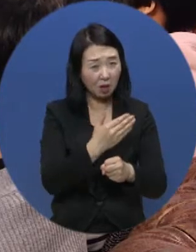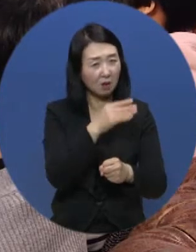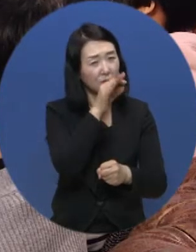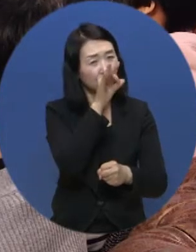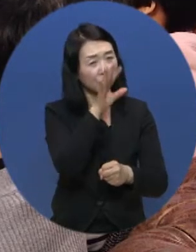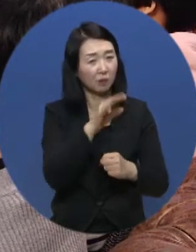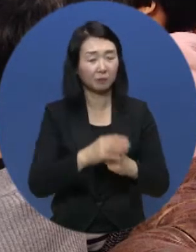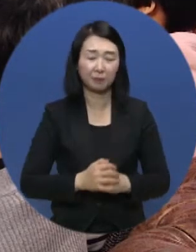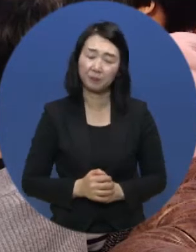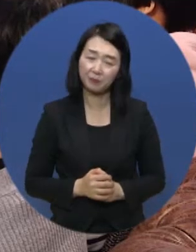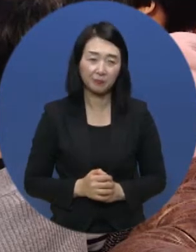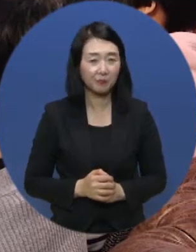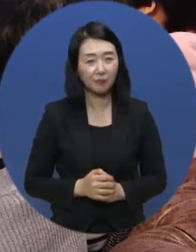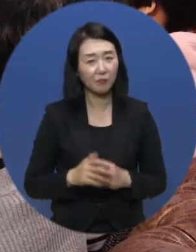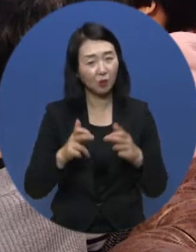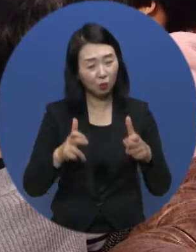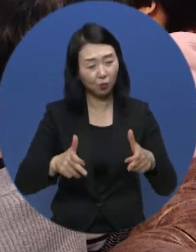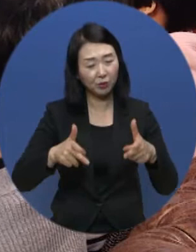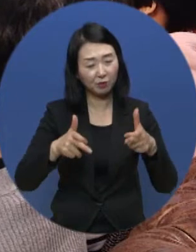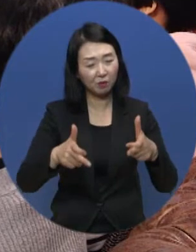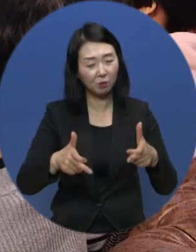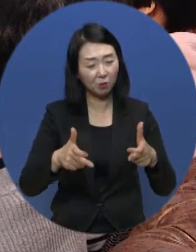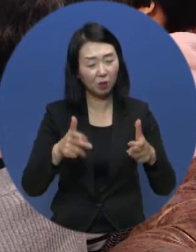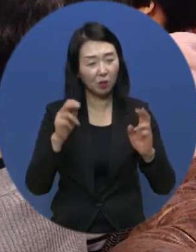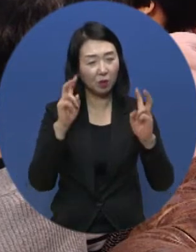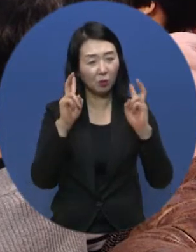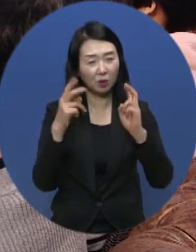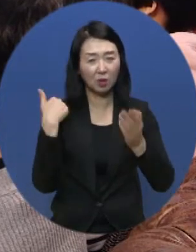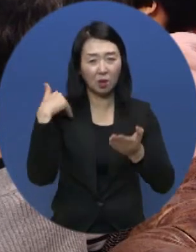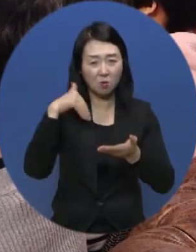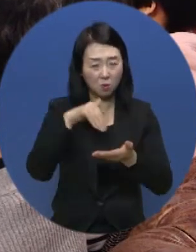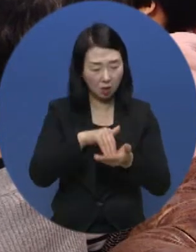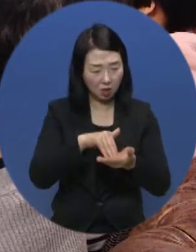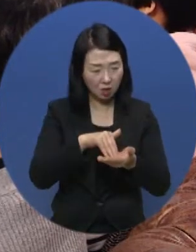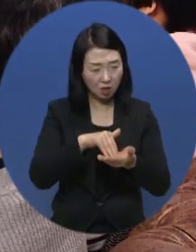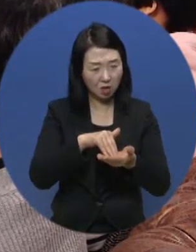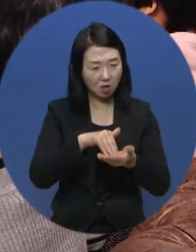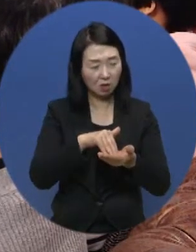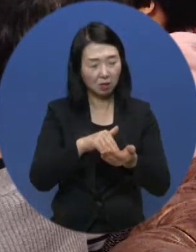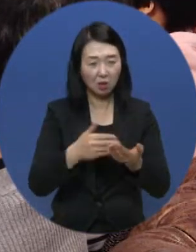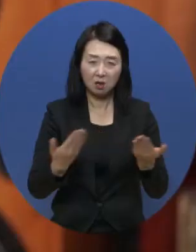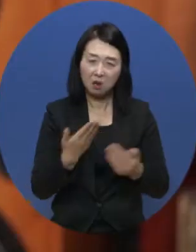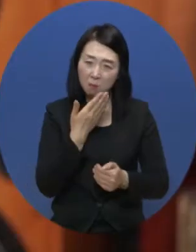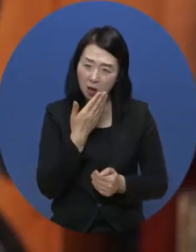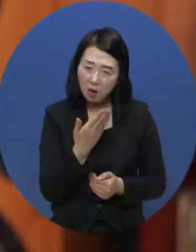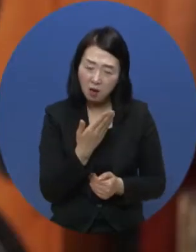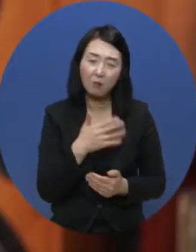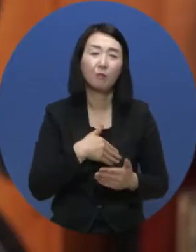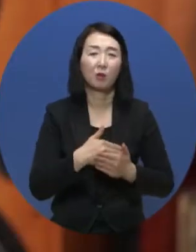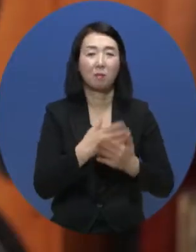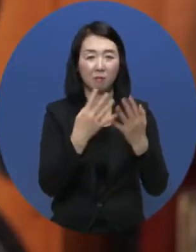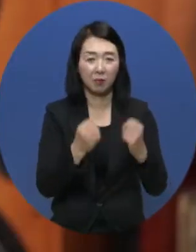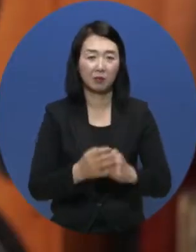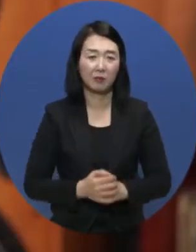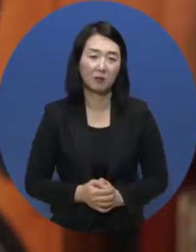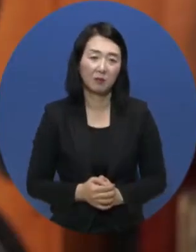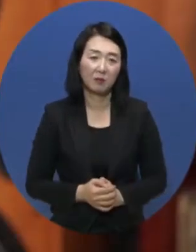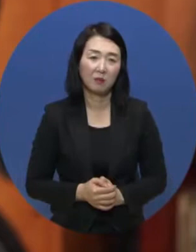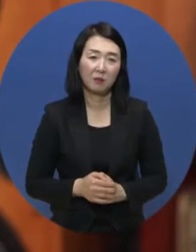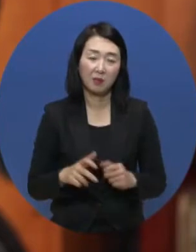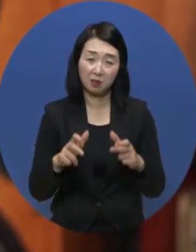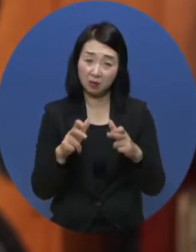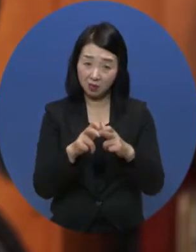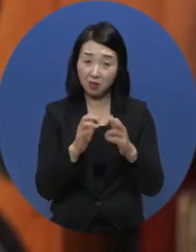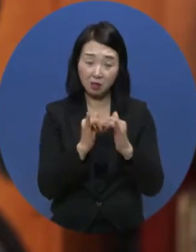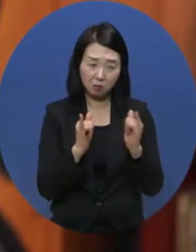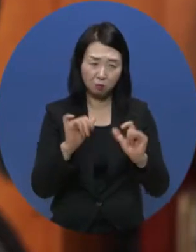돌아간 직장에서 내가 할 수 있는 게 과연 있을까? 뭐 그런 불안감도 굉장히 컸고요. 장애인이 돼서